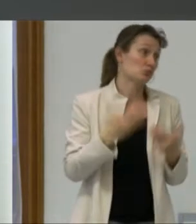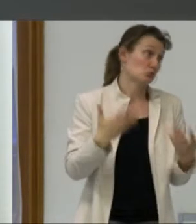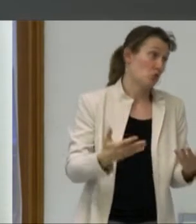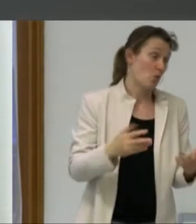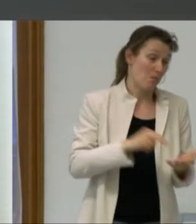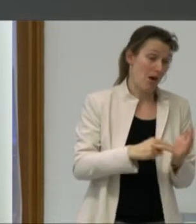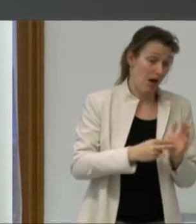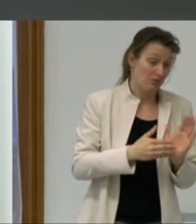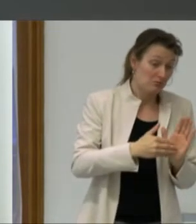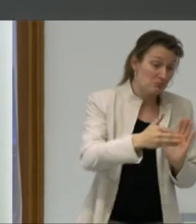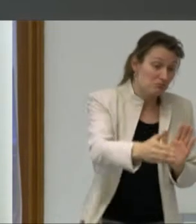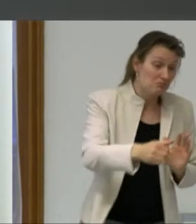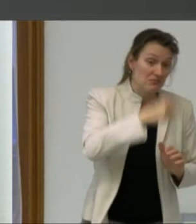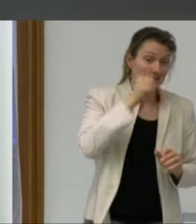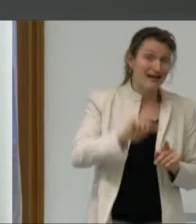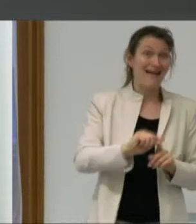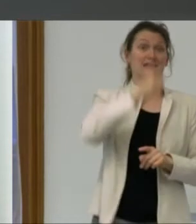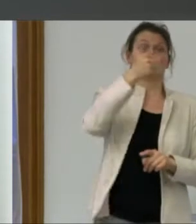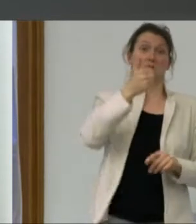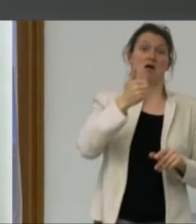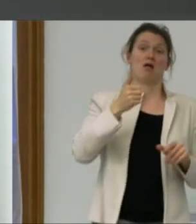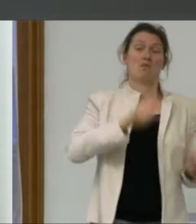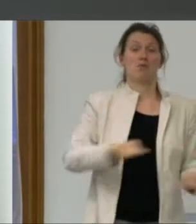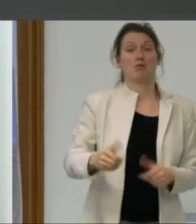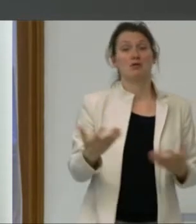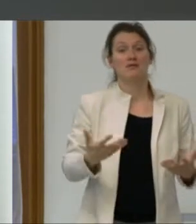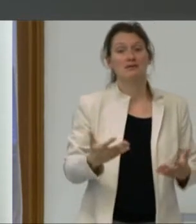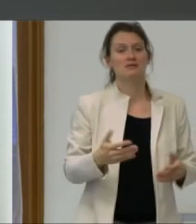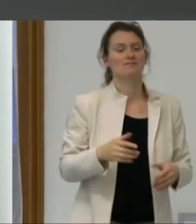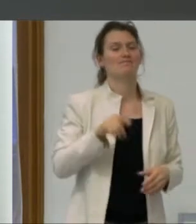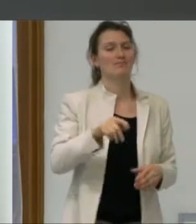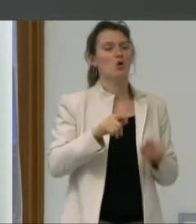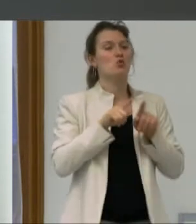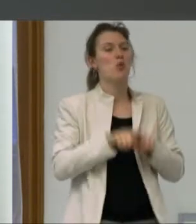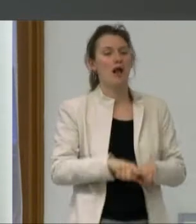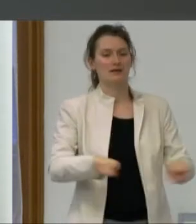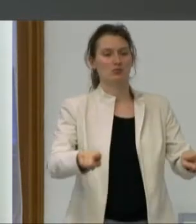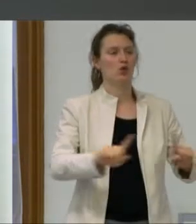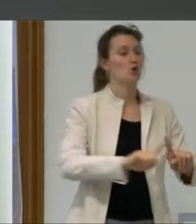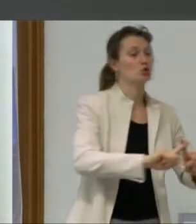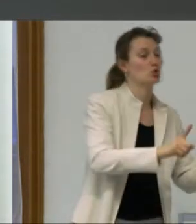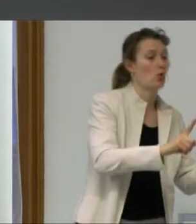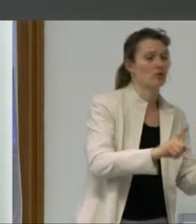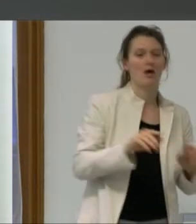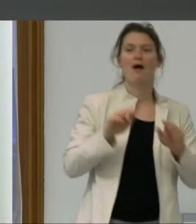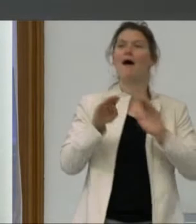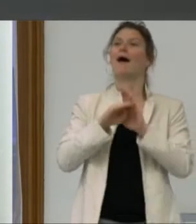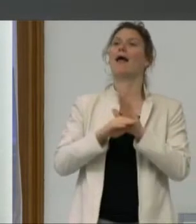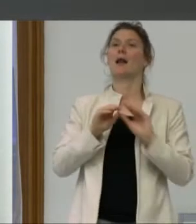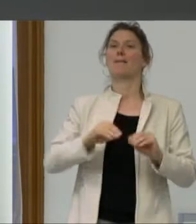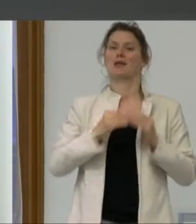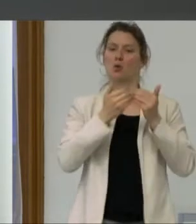einem Vorgehen das erste Mal auch sozusagen zu einer Aufhebung des Dualismus von Sonder- und Regelpädagogen